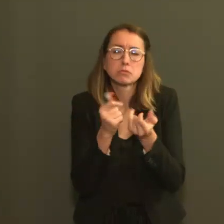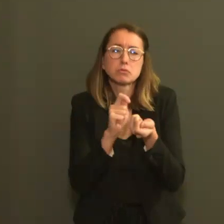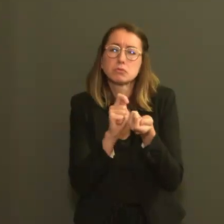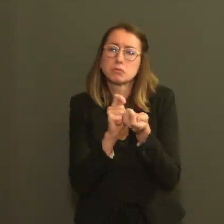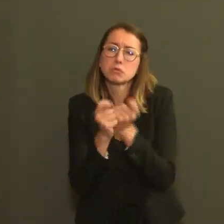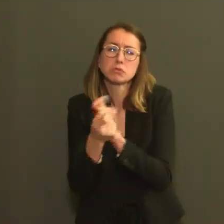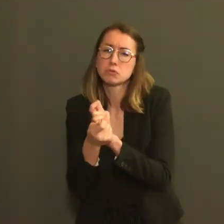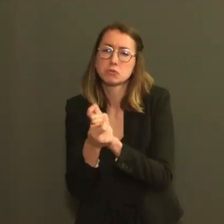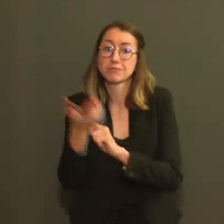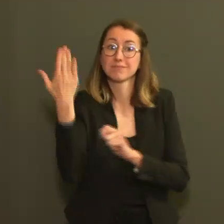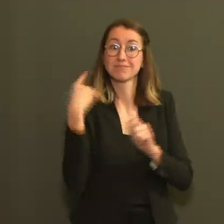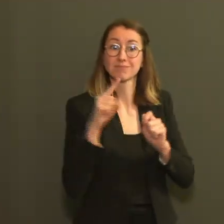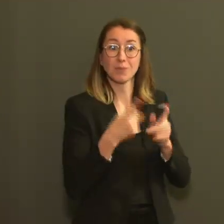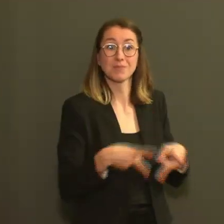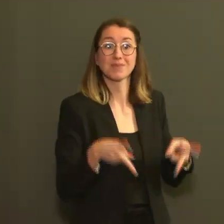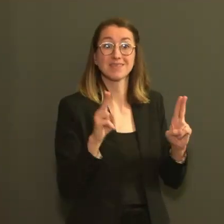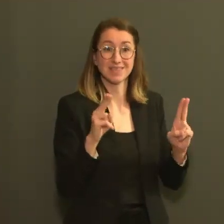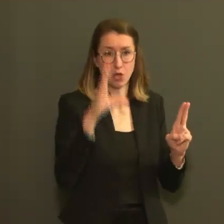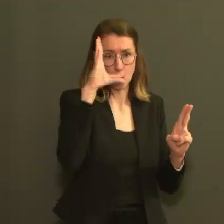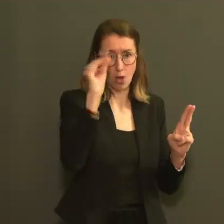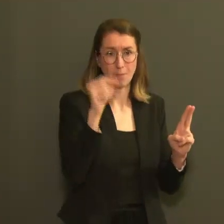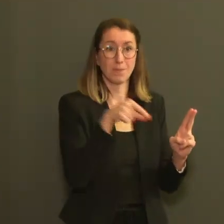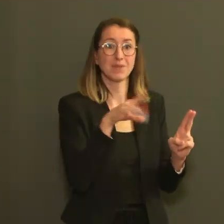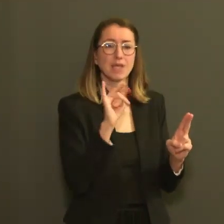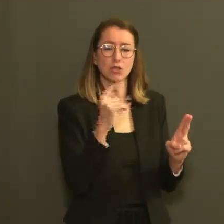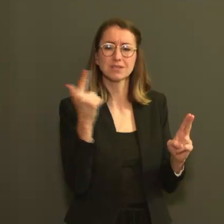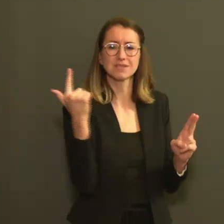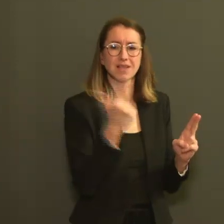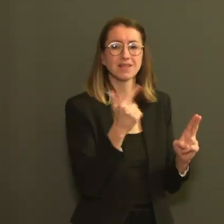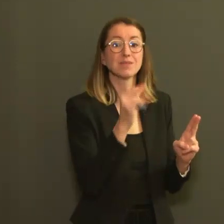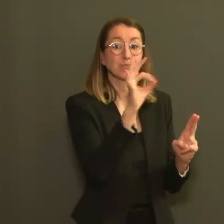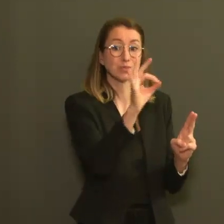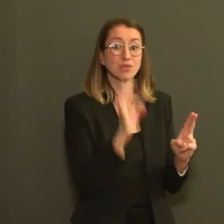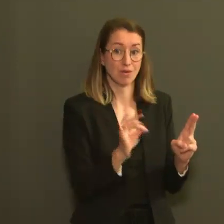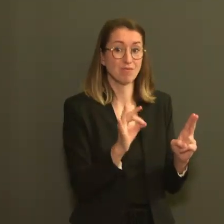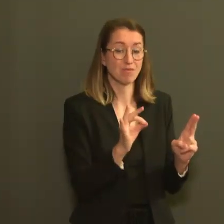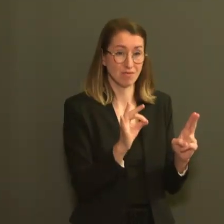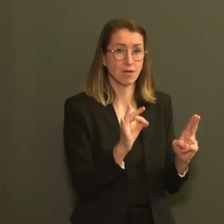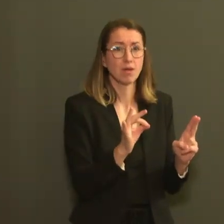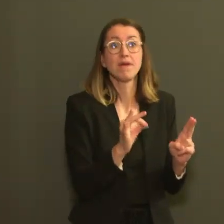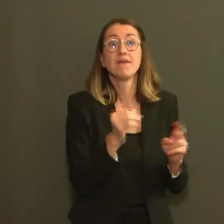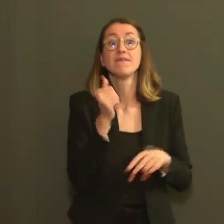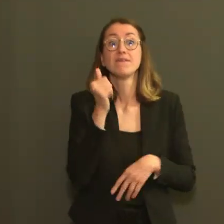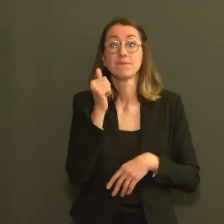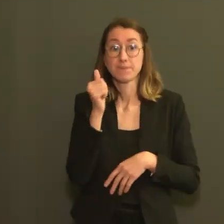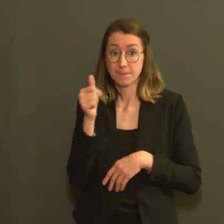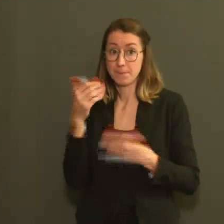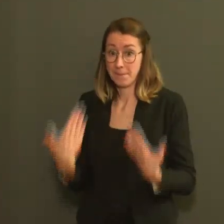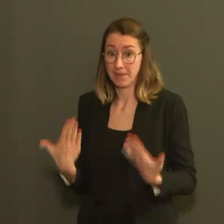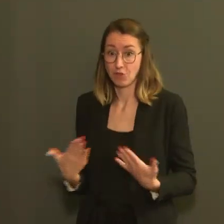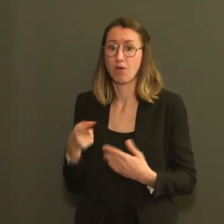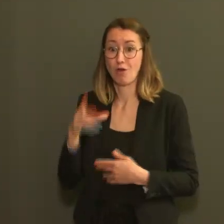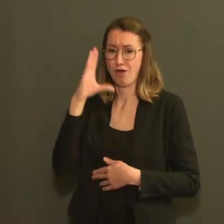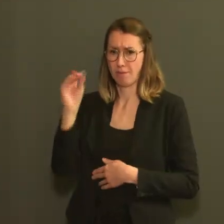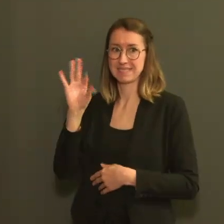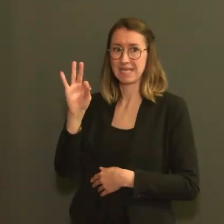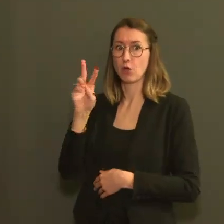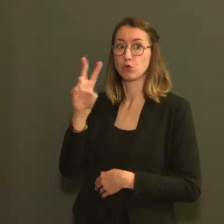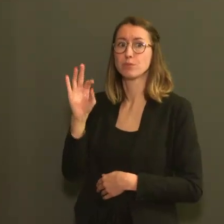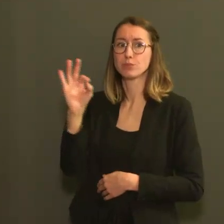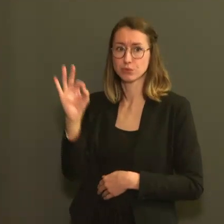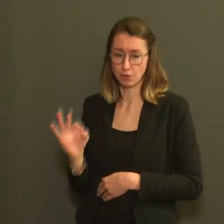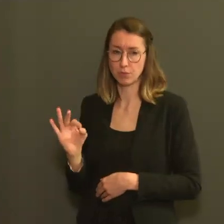des décès qui étaient des hommes lors de la première vague, et actuellement il y a 52%, alors que bien sûr c'est l'inverse pour